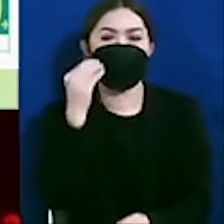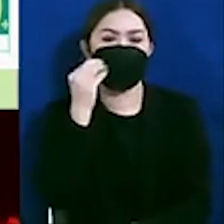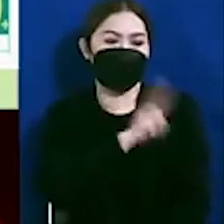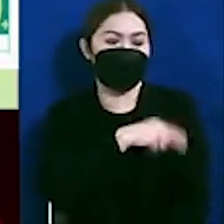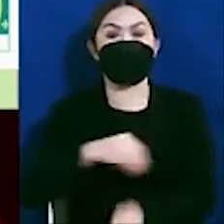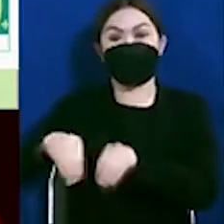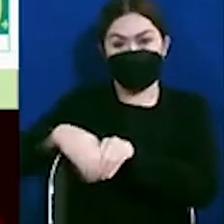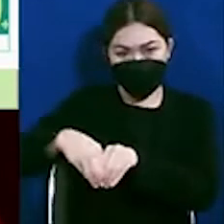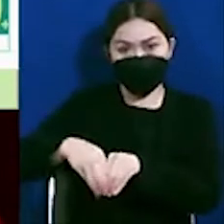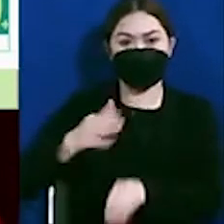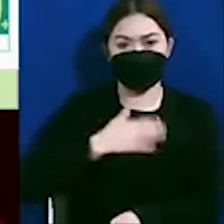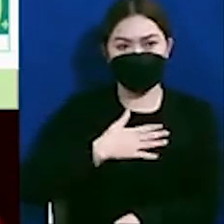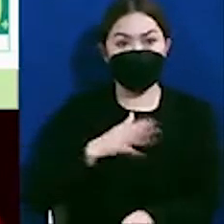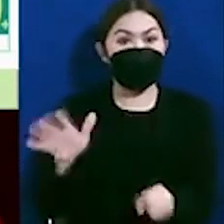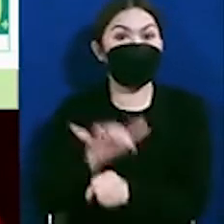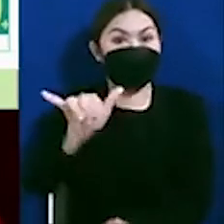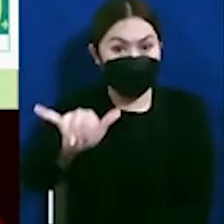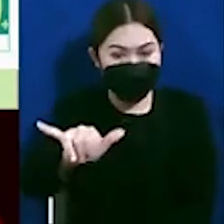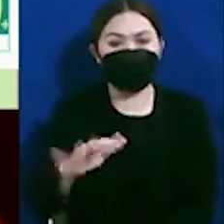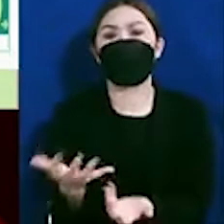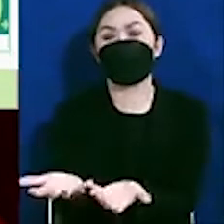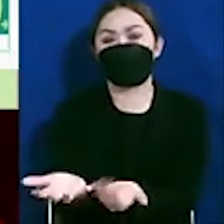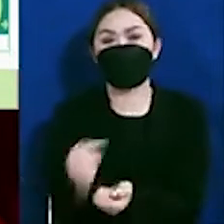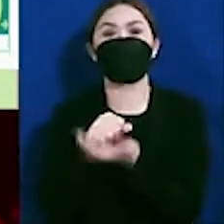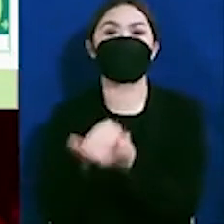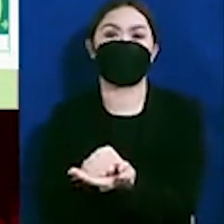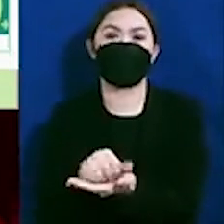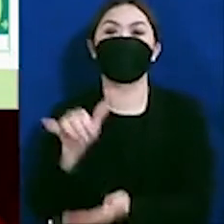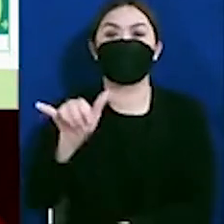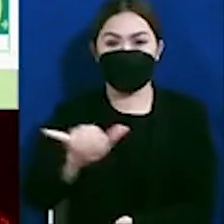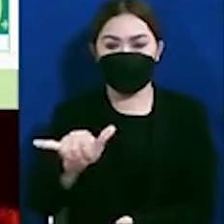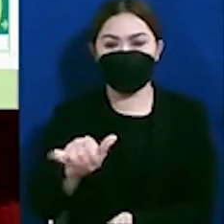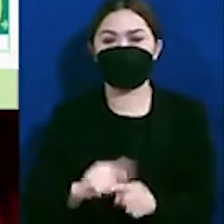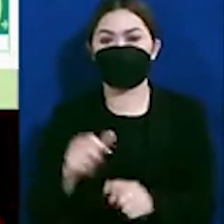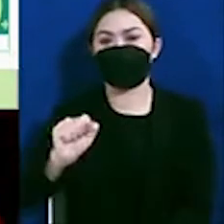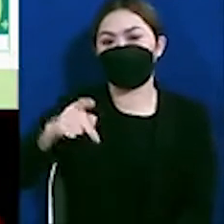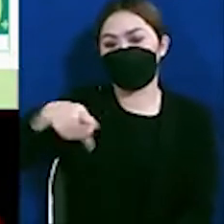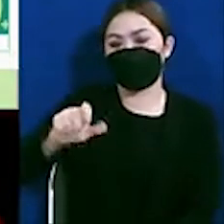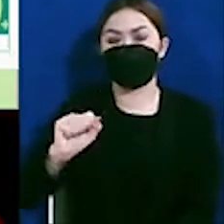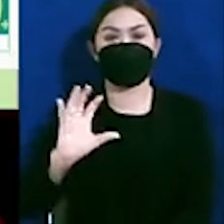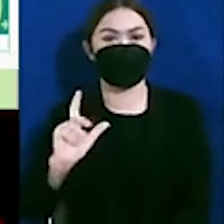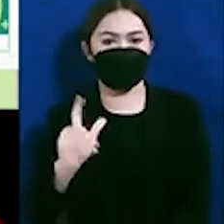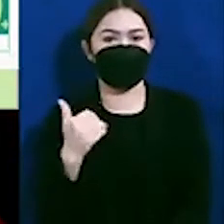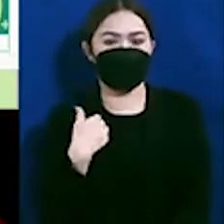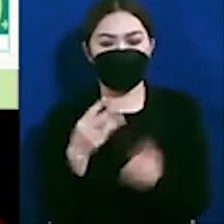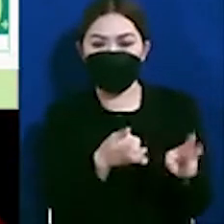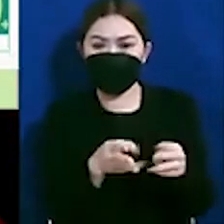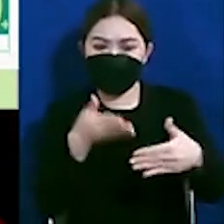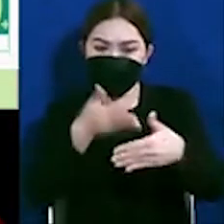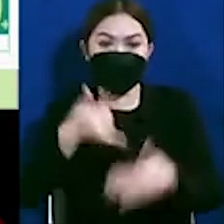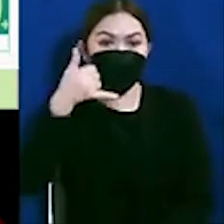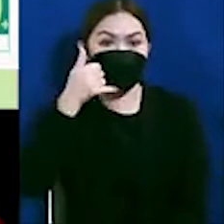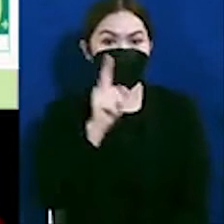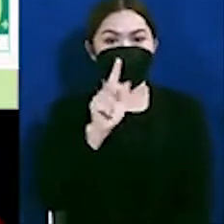จะต้องยอมรับนะครับยังไม่ใช่ทั้งหมดที่รับตรงนี้เธอทั้งชปชเองก็เลยเตรียมช่องทางเบอร์